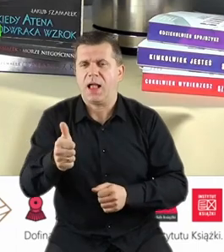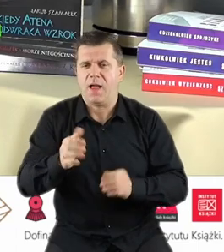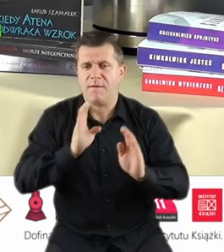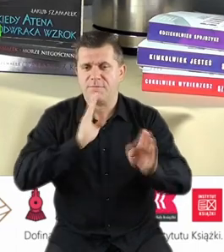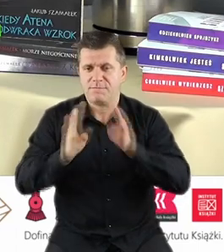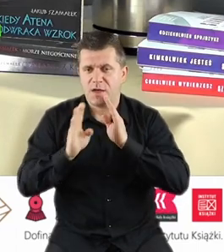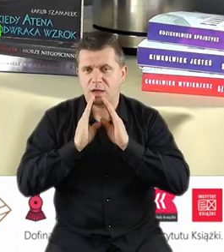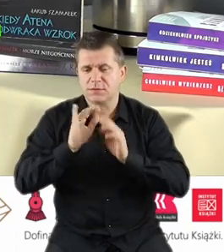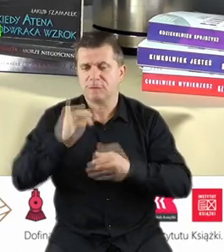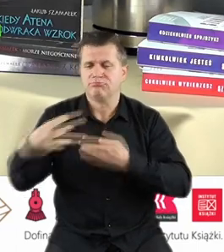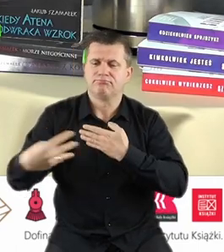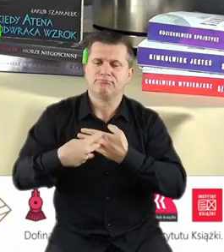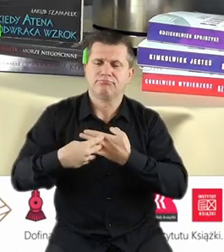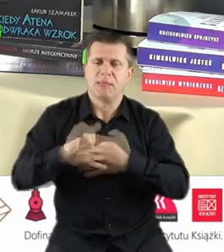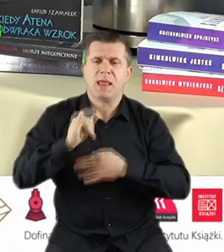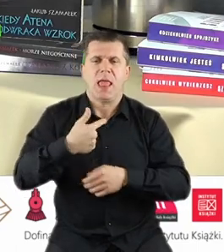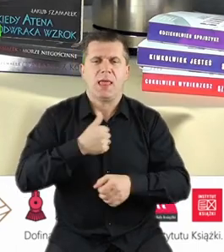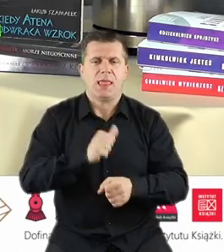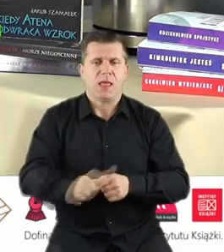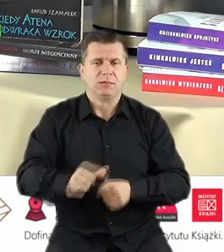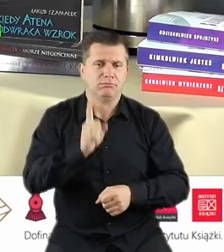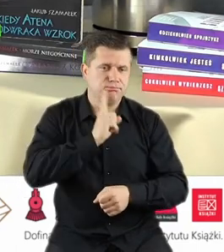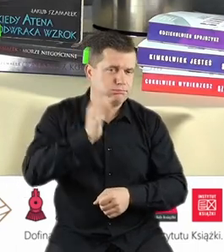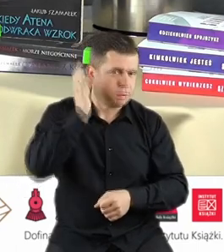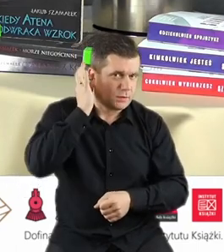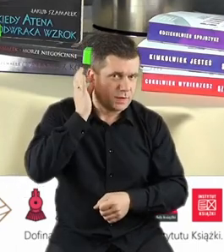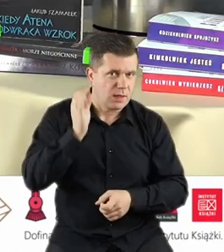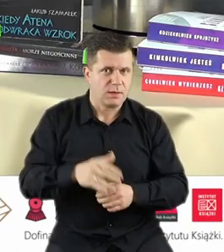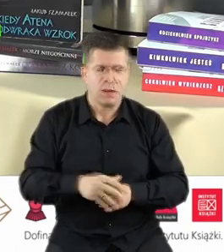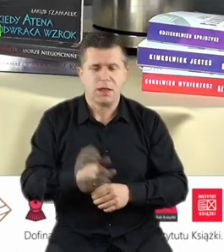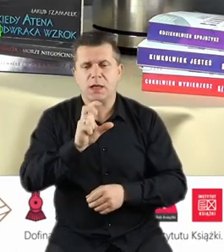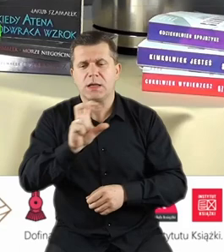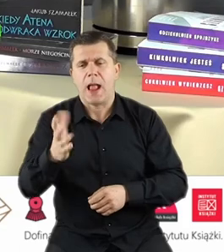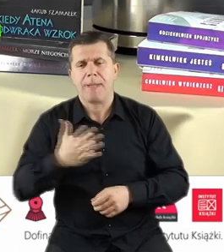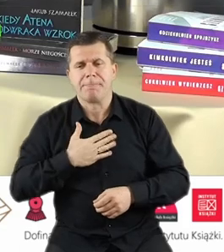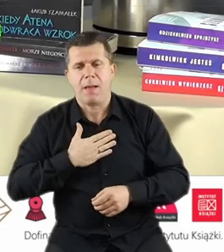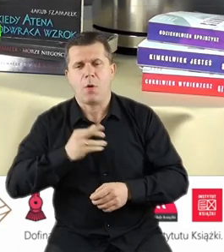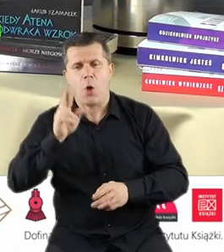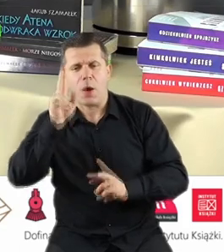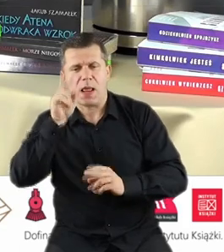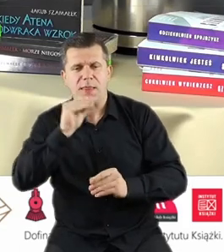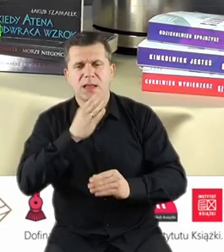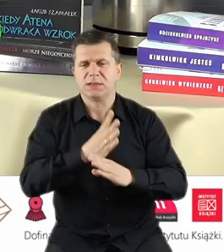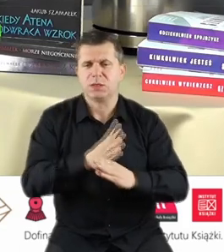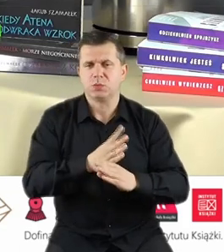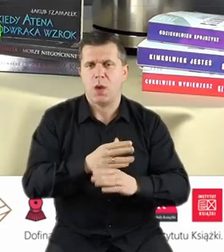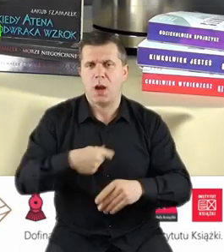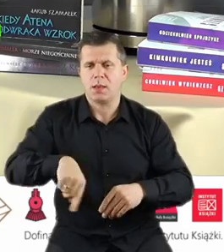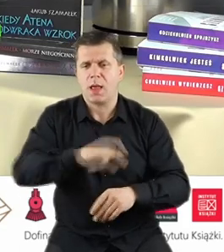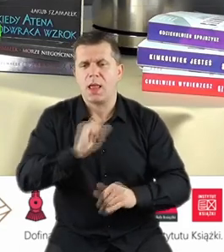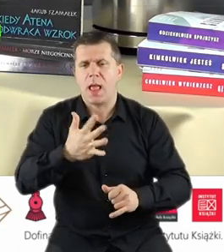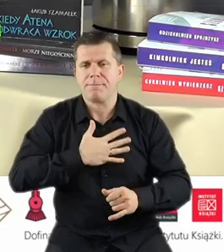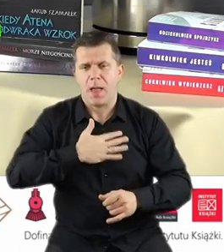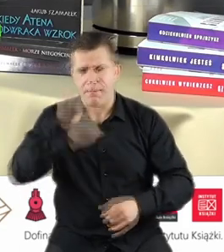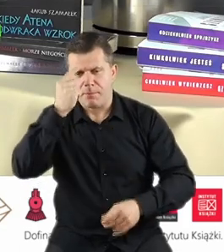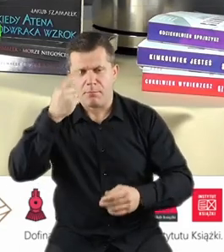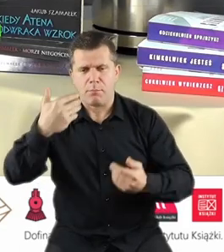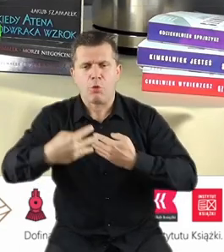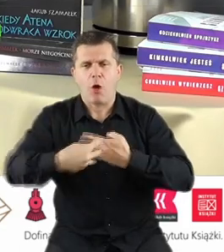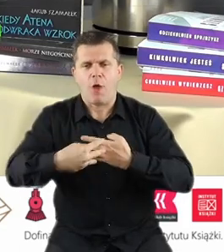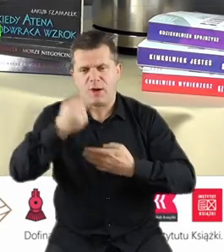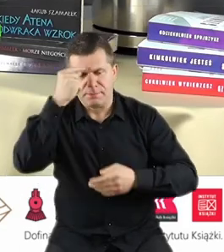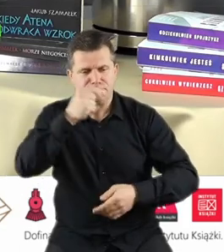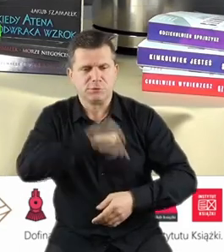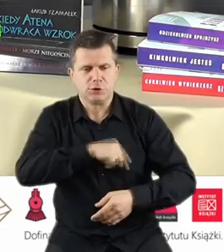jakie jesteśmy płci, a kilkanaście, żeby określić, jakie jesteśmy orientacji seksualnej, a kilkaset, żeby określić nasz profil psychologiczny równie precyzyjnie,